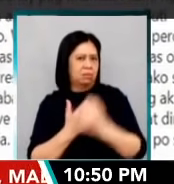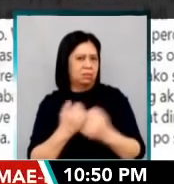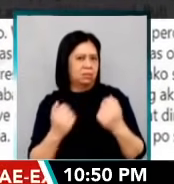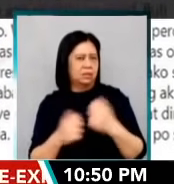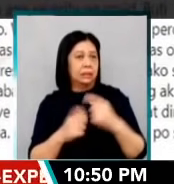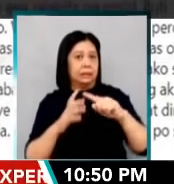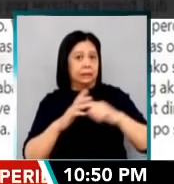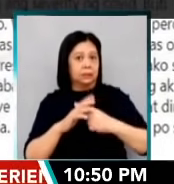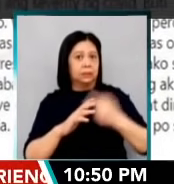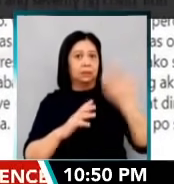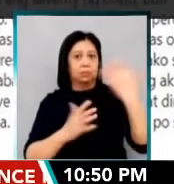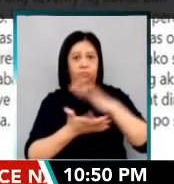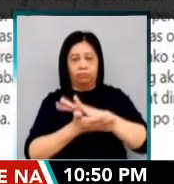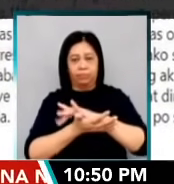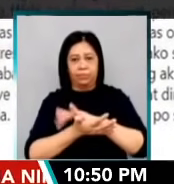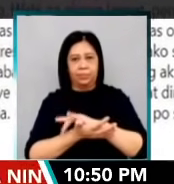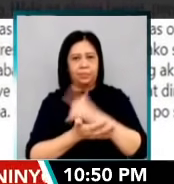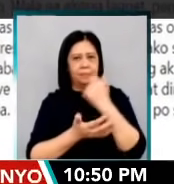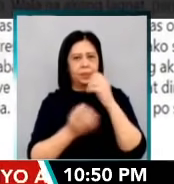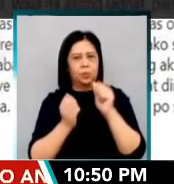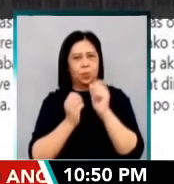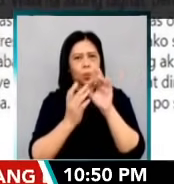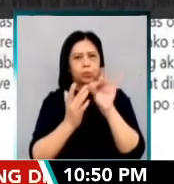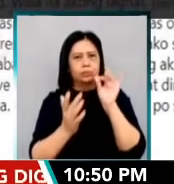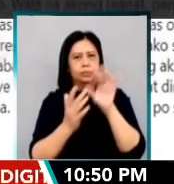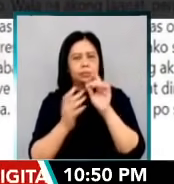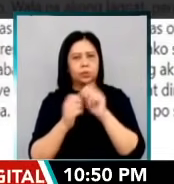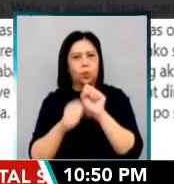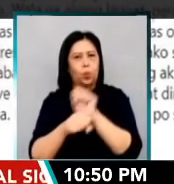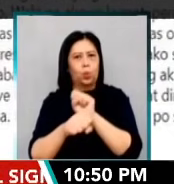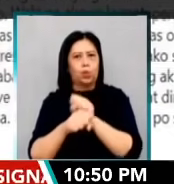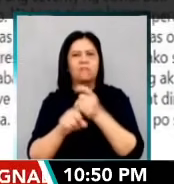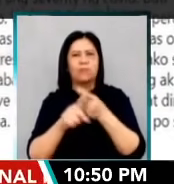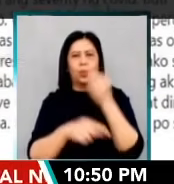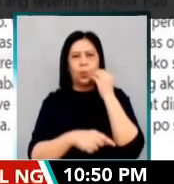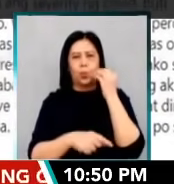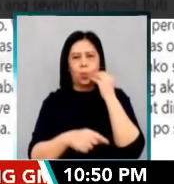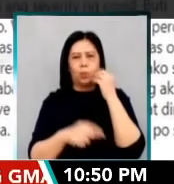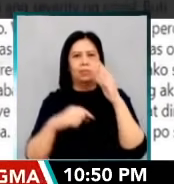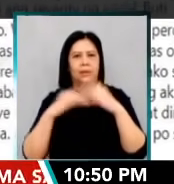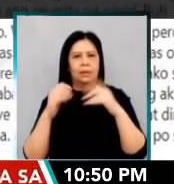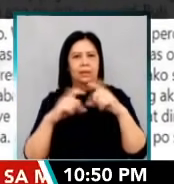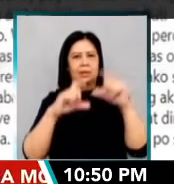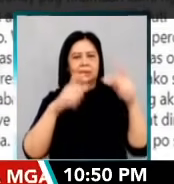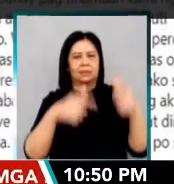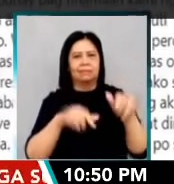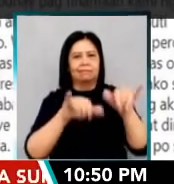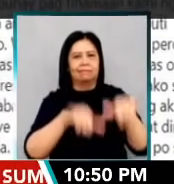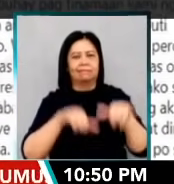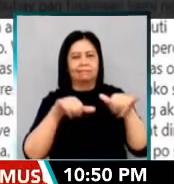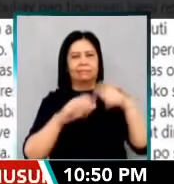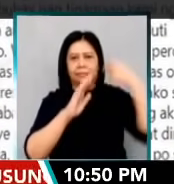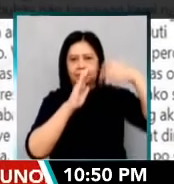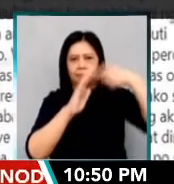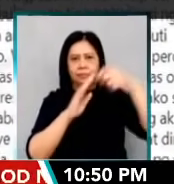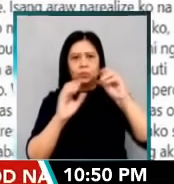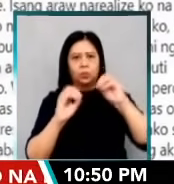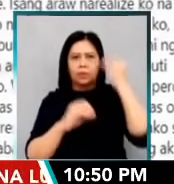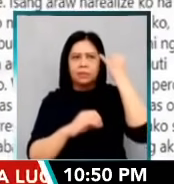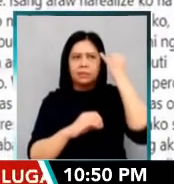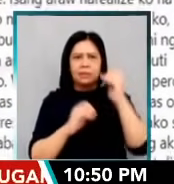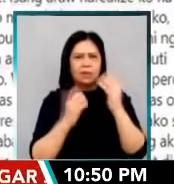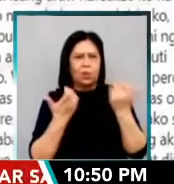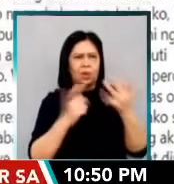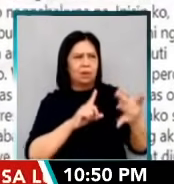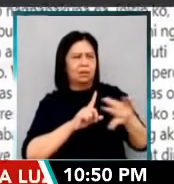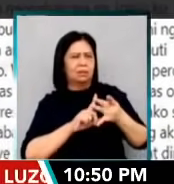mag-pandemic. Dahil mas pinipili raw niyang mag-work from home kaysa mag-lock-in taping. Wala raw ideya si Kim kung saan niya nakuha ang